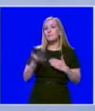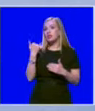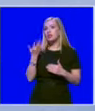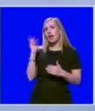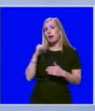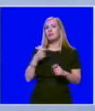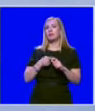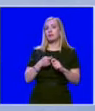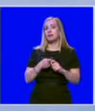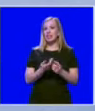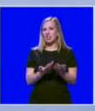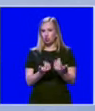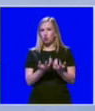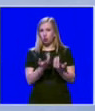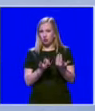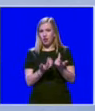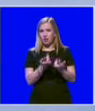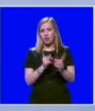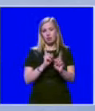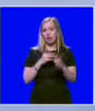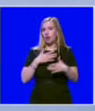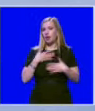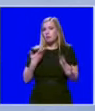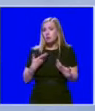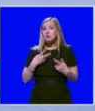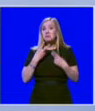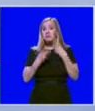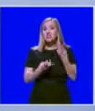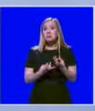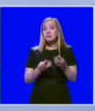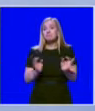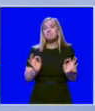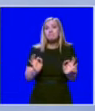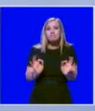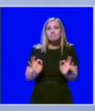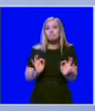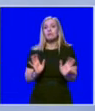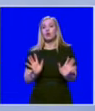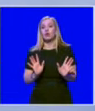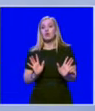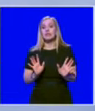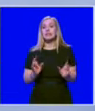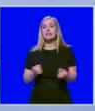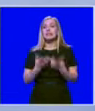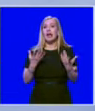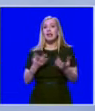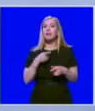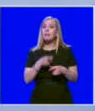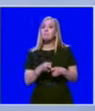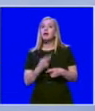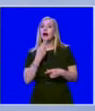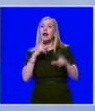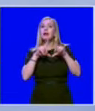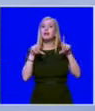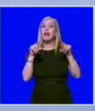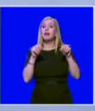направим. Изнудване не е имало. Свидетели сме на една много особена сцена, в която хартината коалиция просто иска да